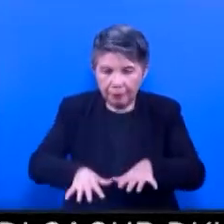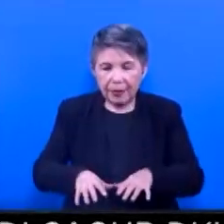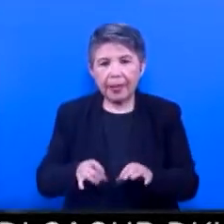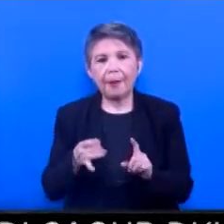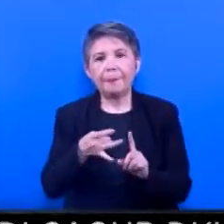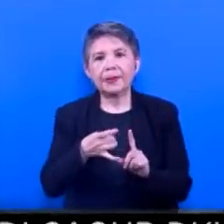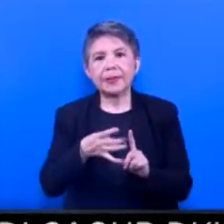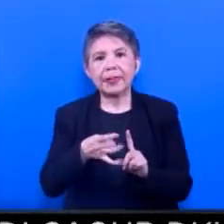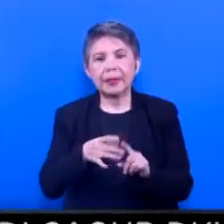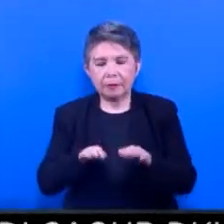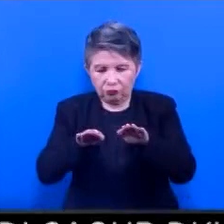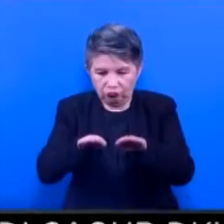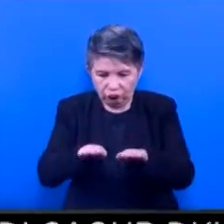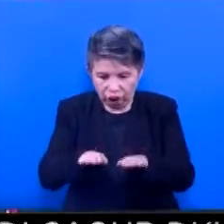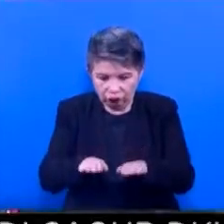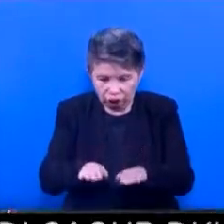kg.